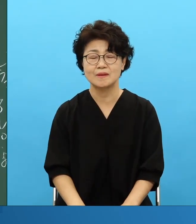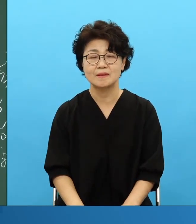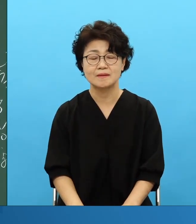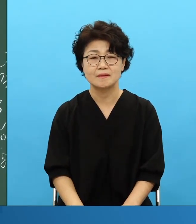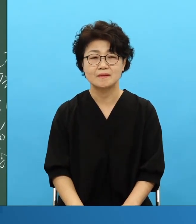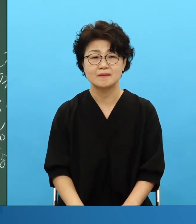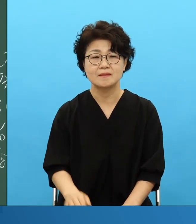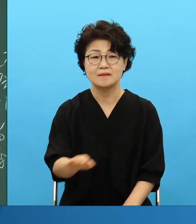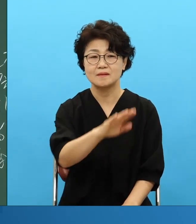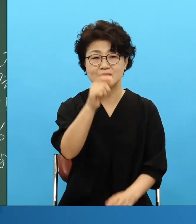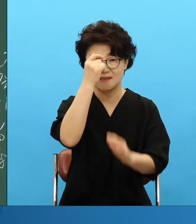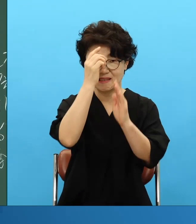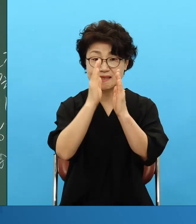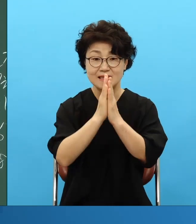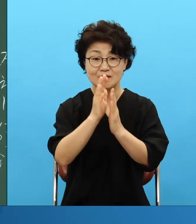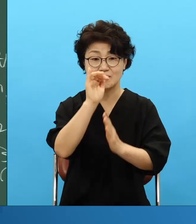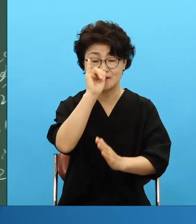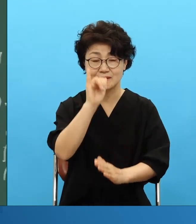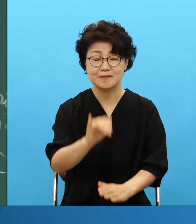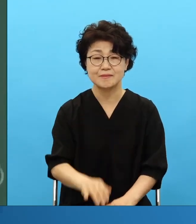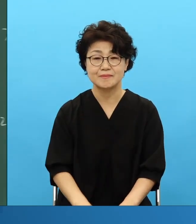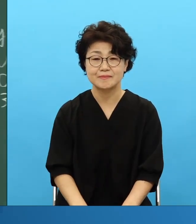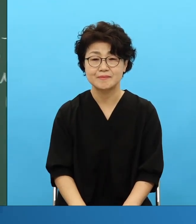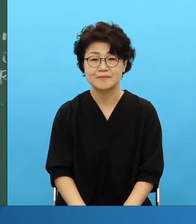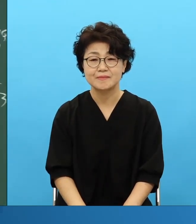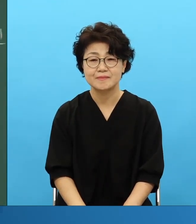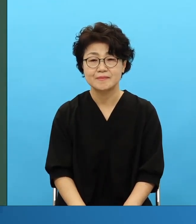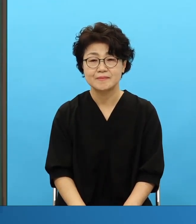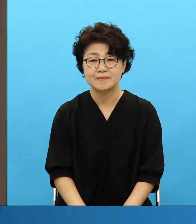기도를 하고 있으면